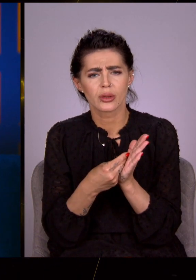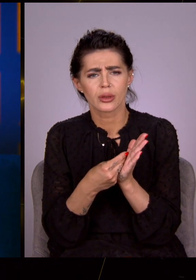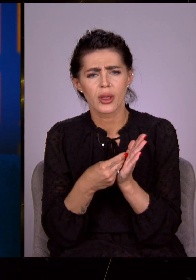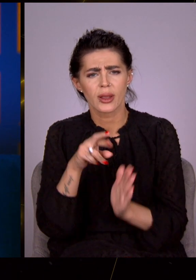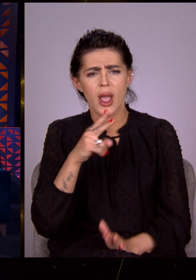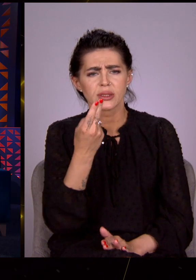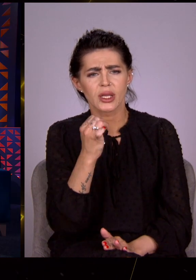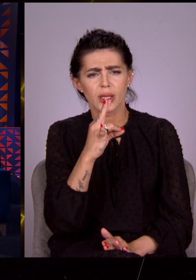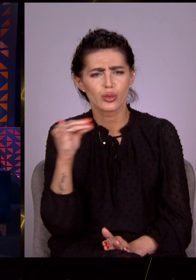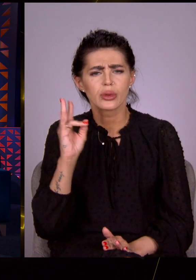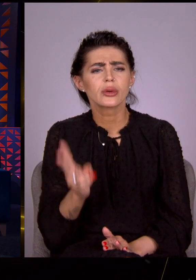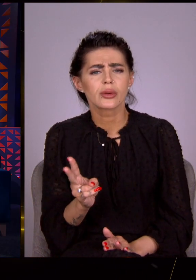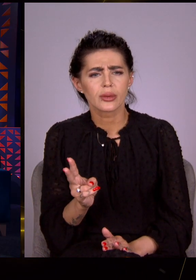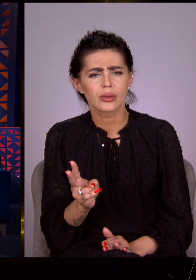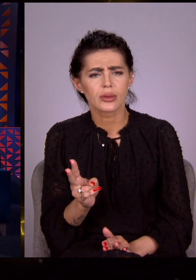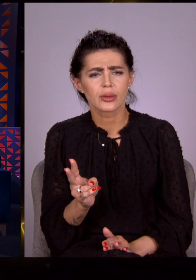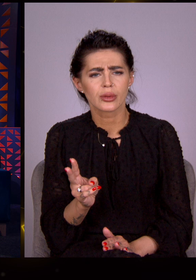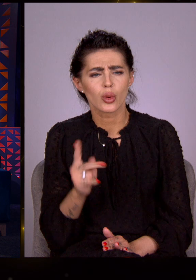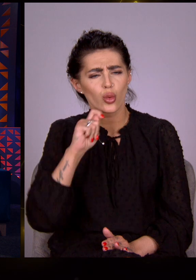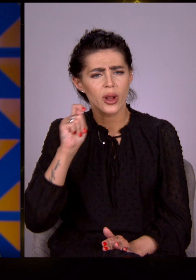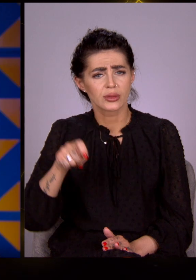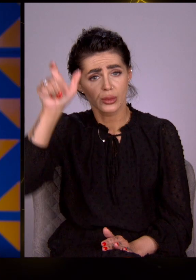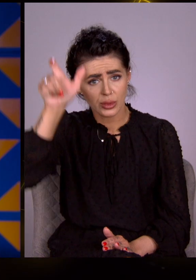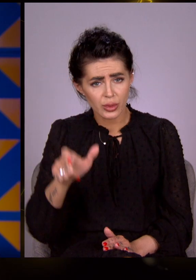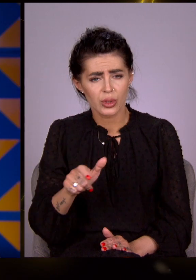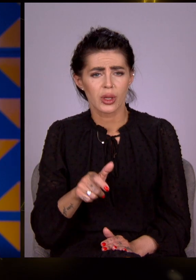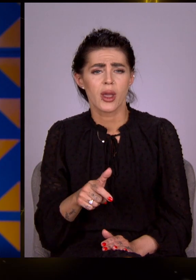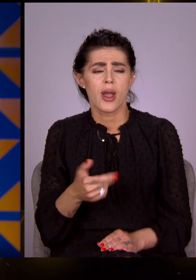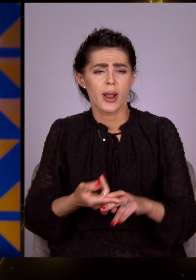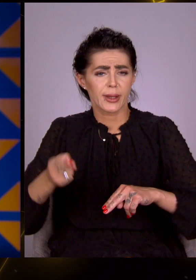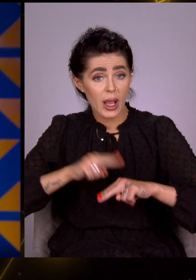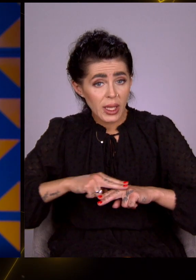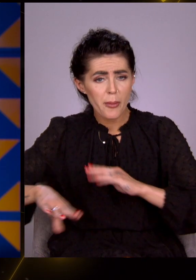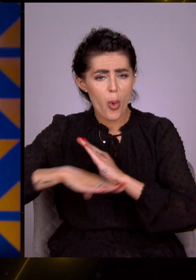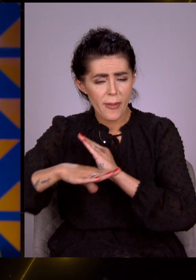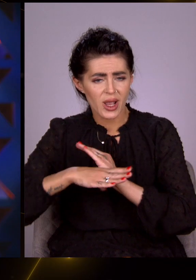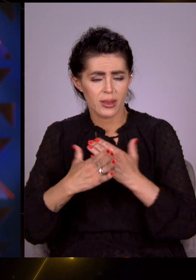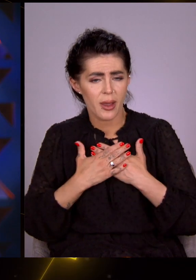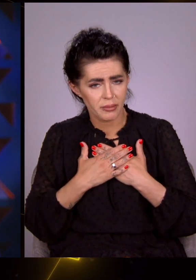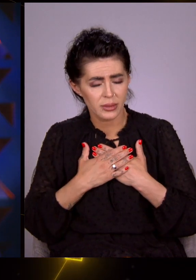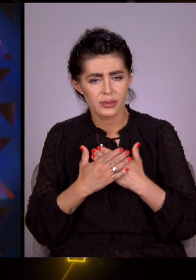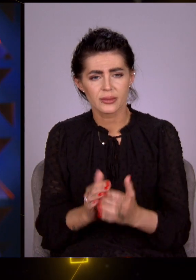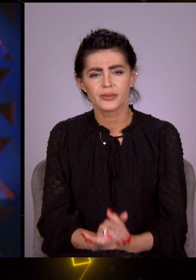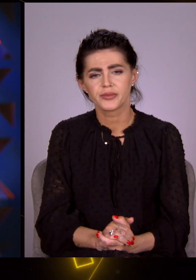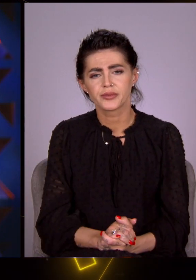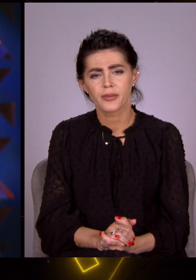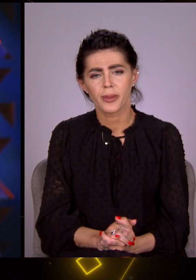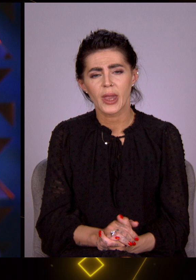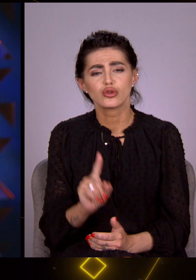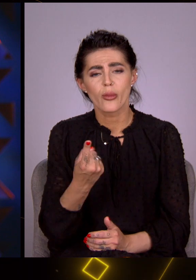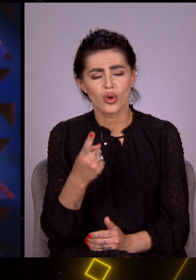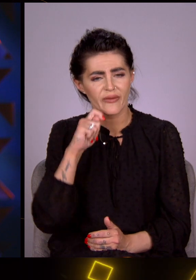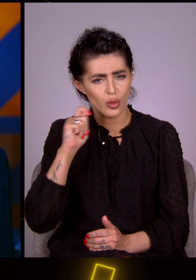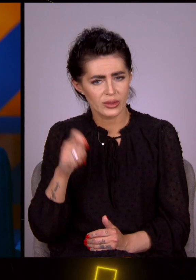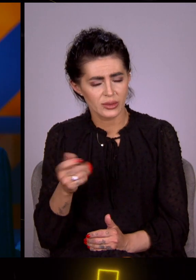такий? Це українець, який допомагає нам. Українець, який допомагає? Як ти думаєш, що він українець?